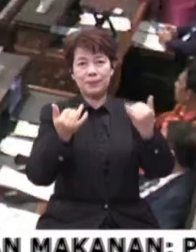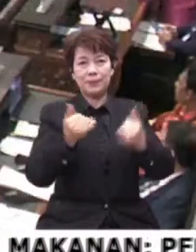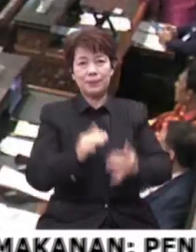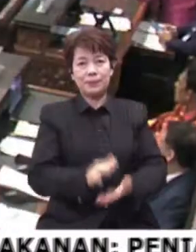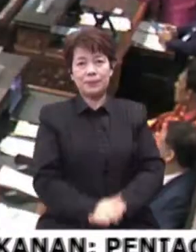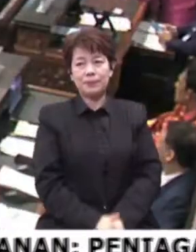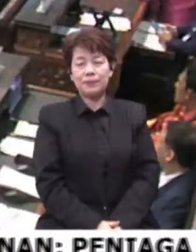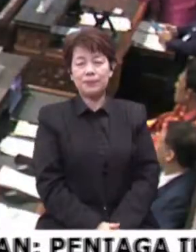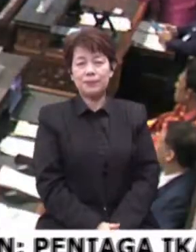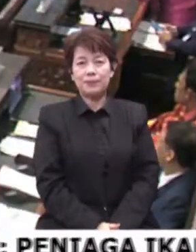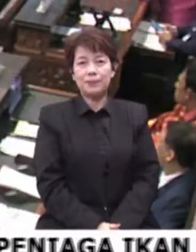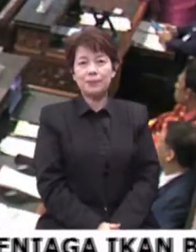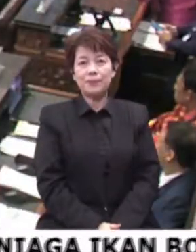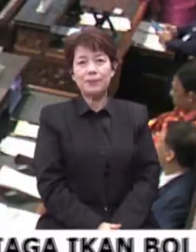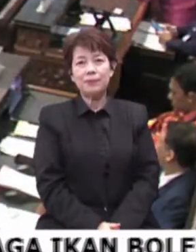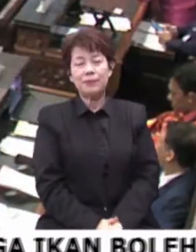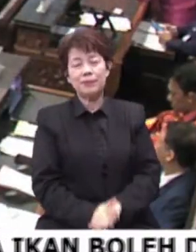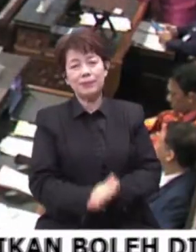bismillahirrohmanirohim